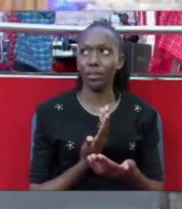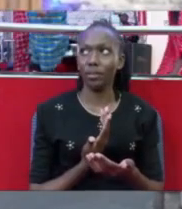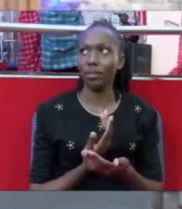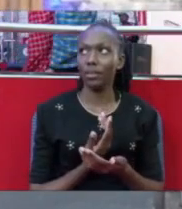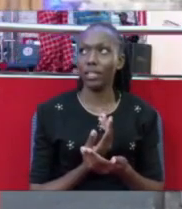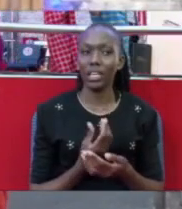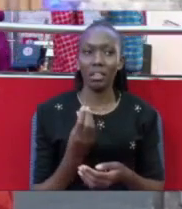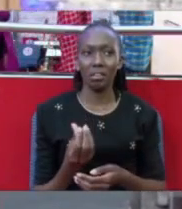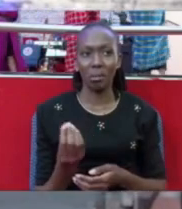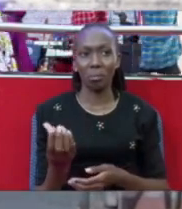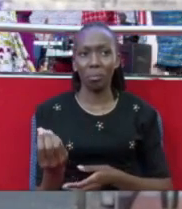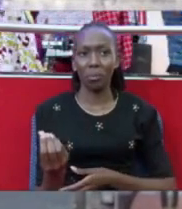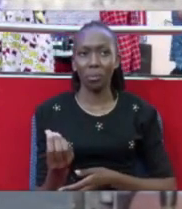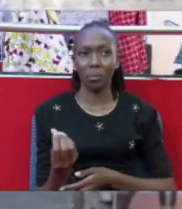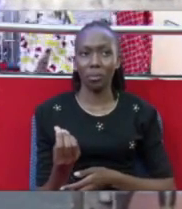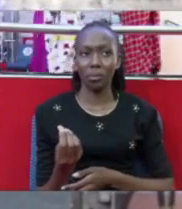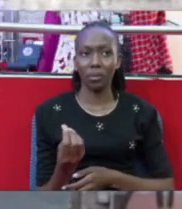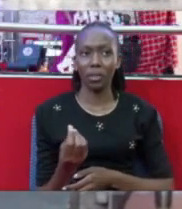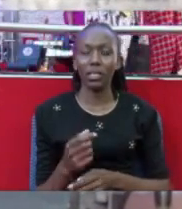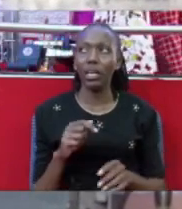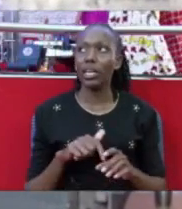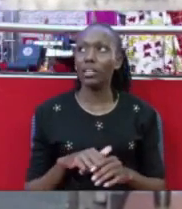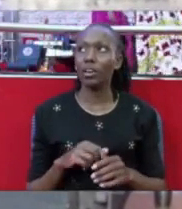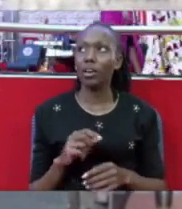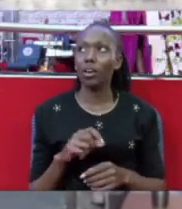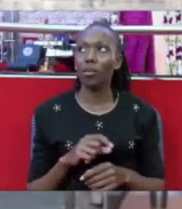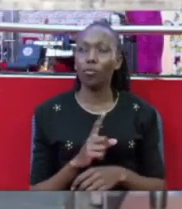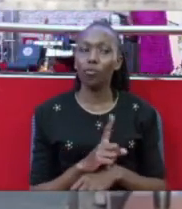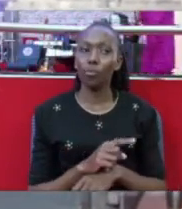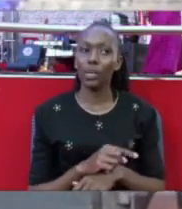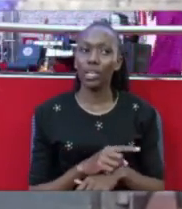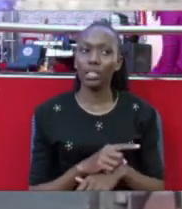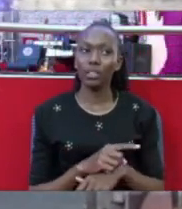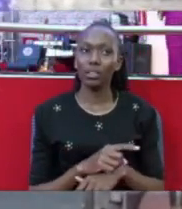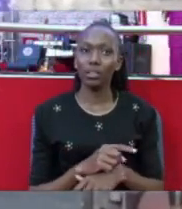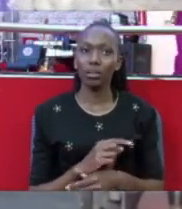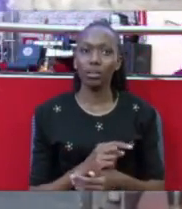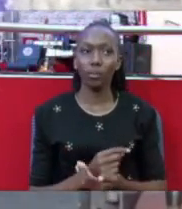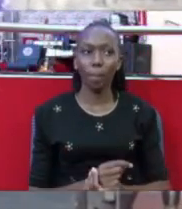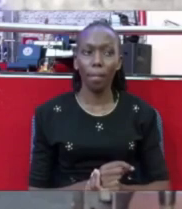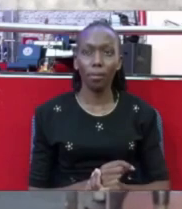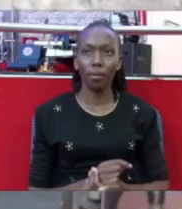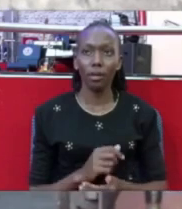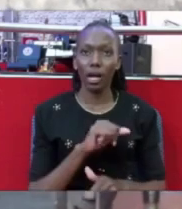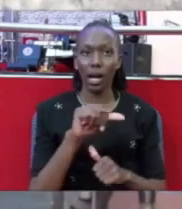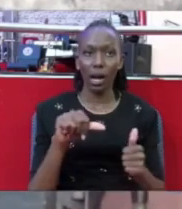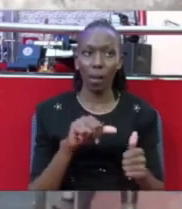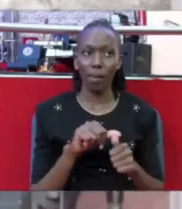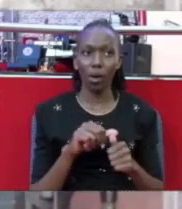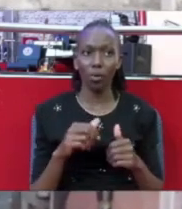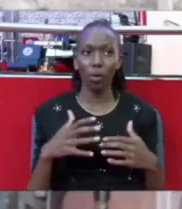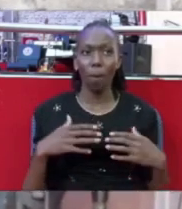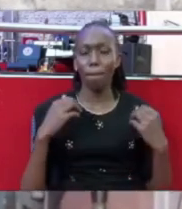I want to share with you a word in a few minutes. Leo nataka kushiriki nanyi neno kwa wakati mchache. About the power